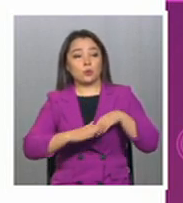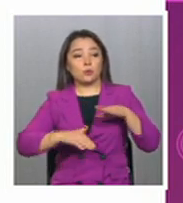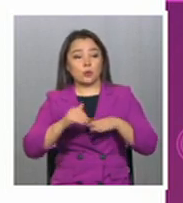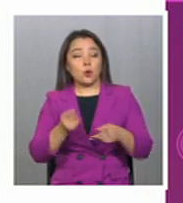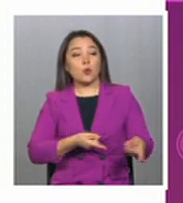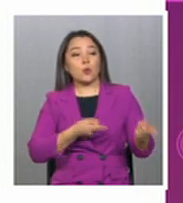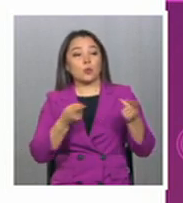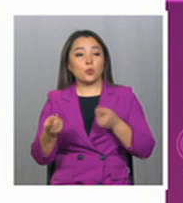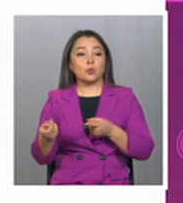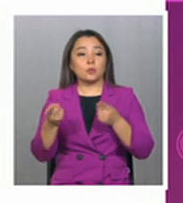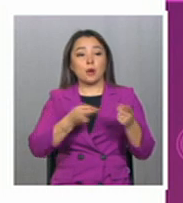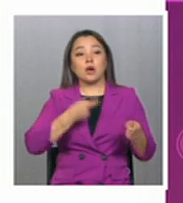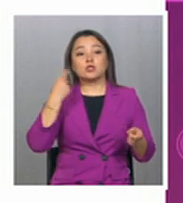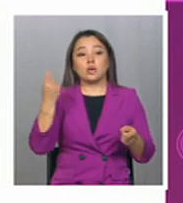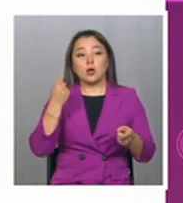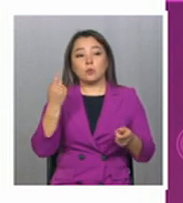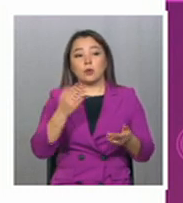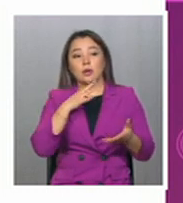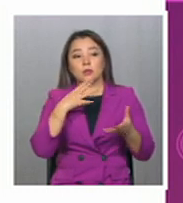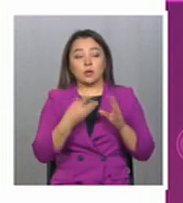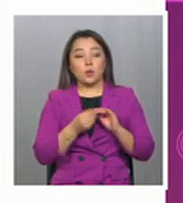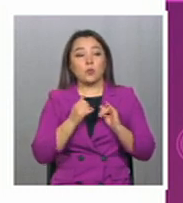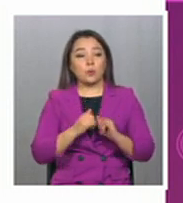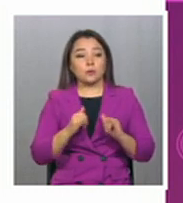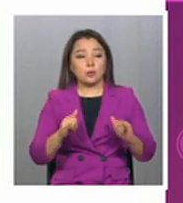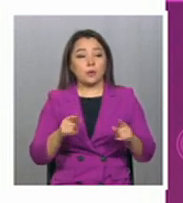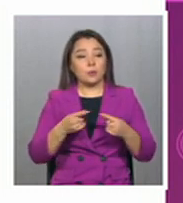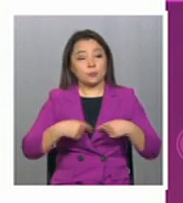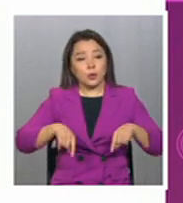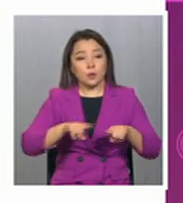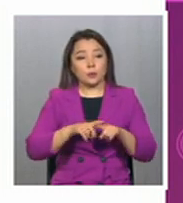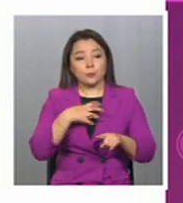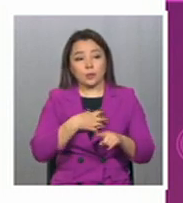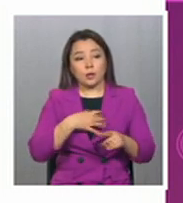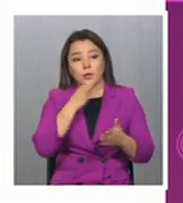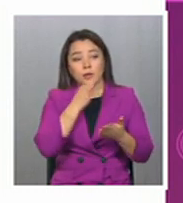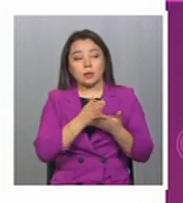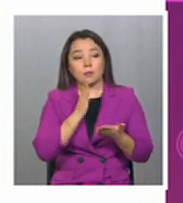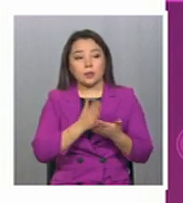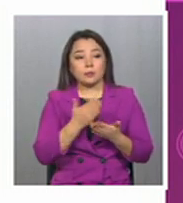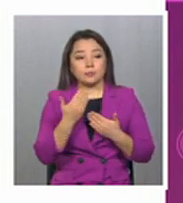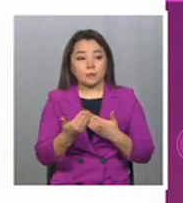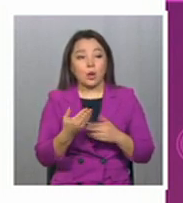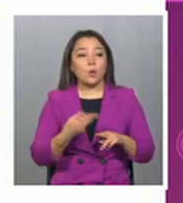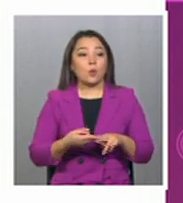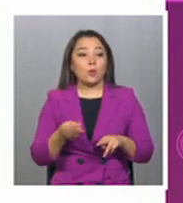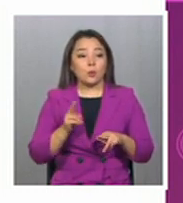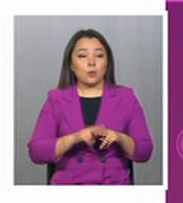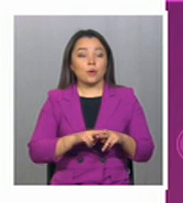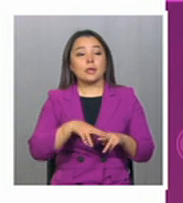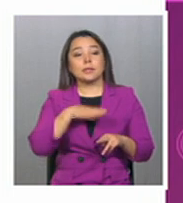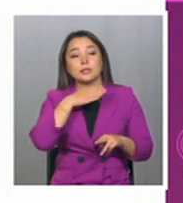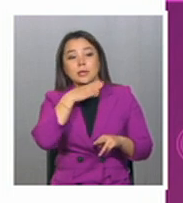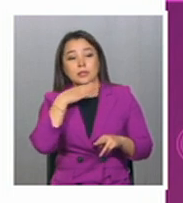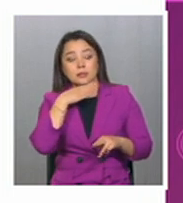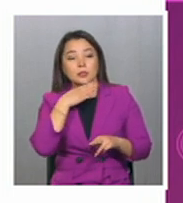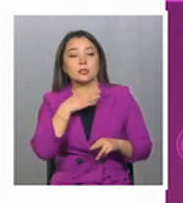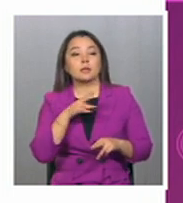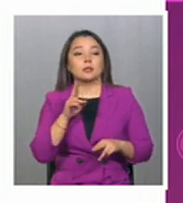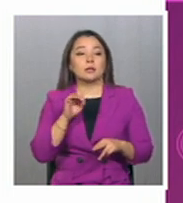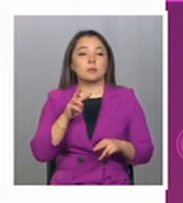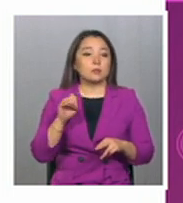көшпелі шаруашылық пен өркениет дамуының негізін қалады. Ол ет және қымыз